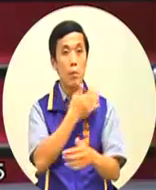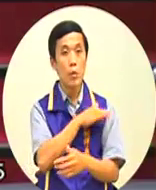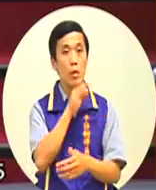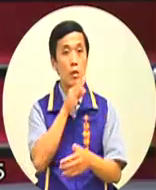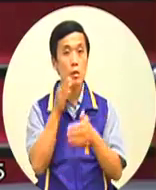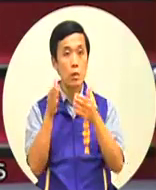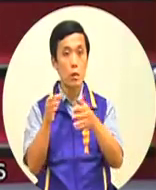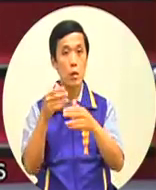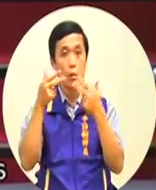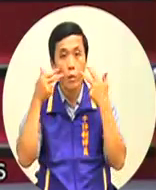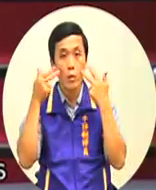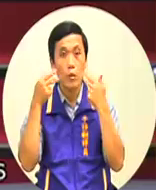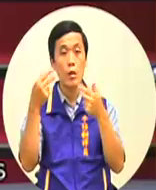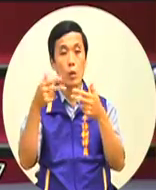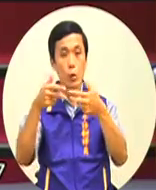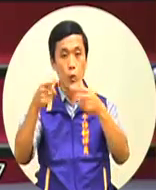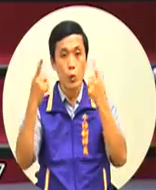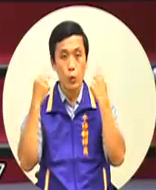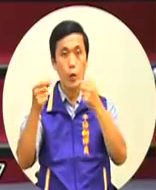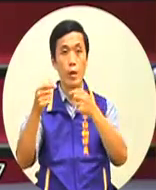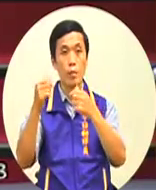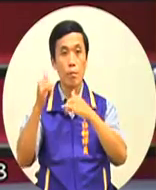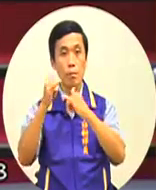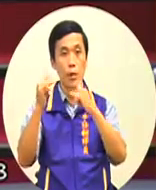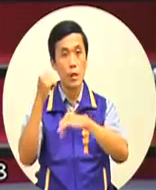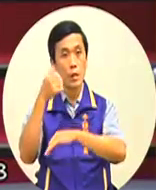乡做这个